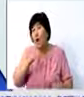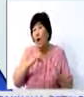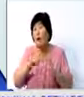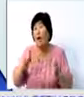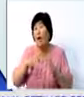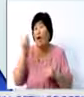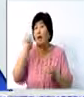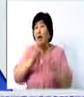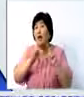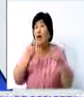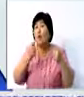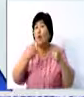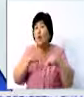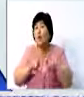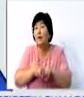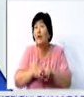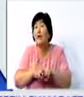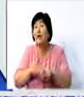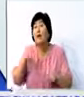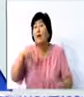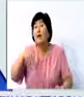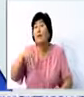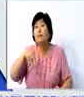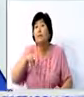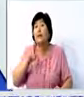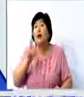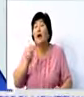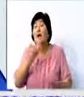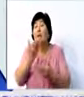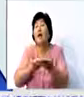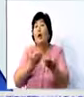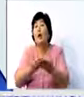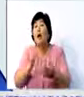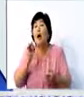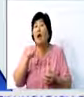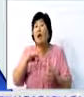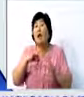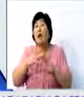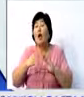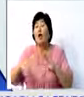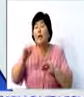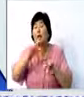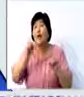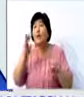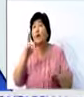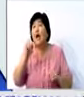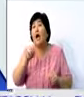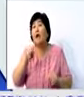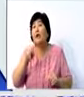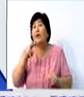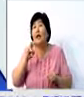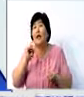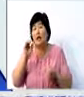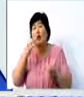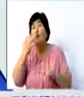қалалық білім бөлімдері мен ПМПК мекемелерінің ұсынысы бойынша Арал ауданының мектептерінде 14, Қазалы ауданының